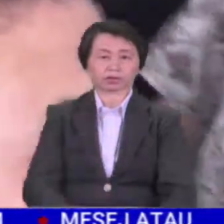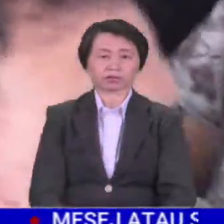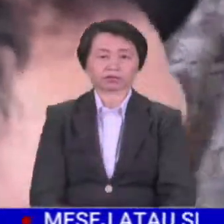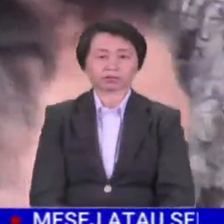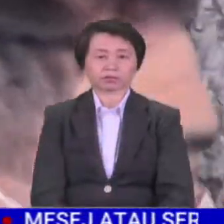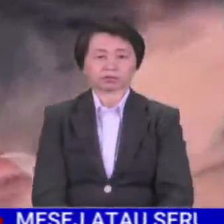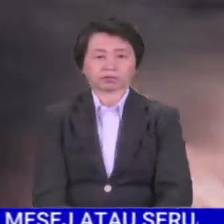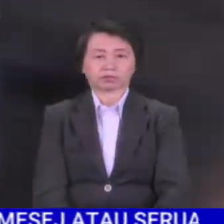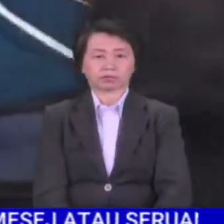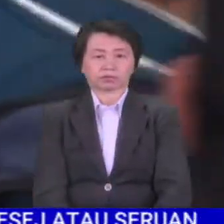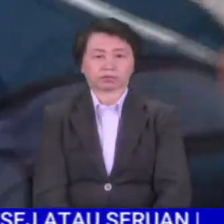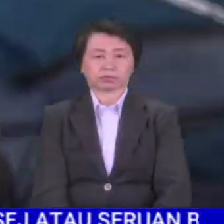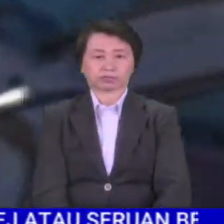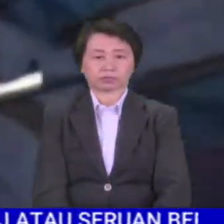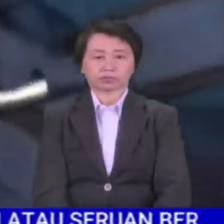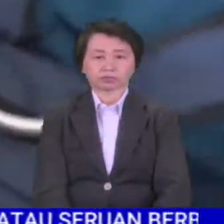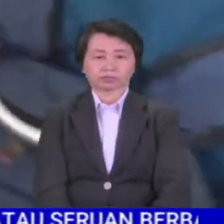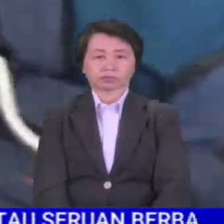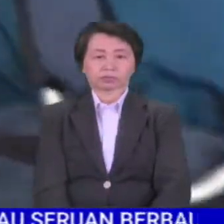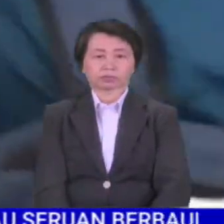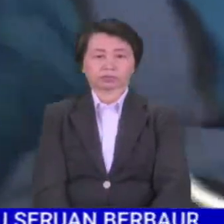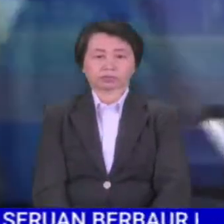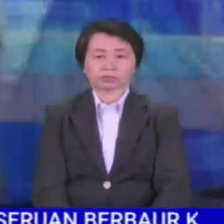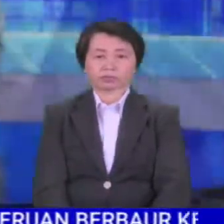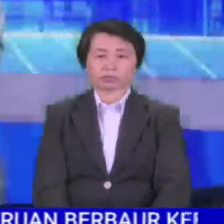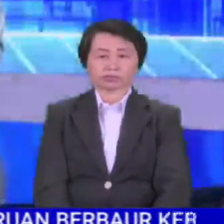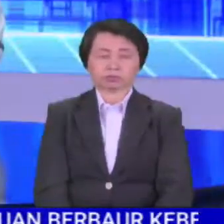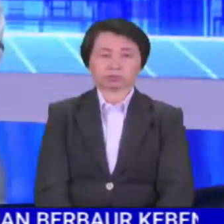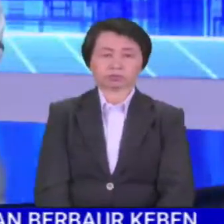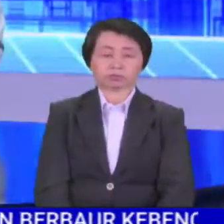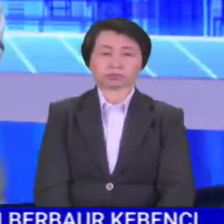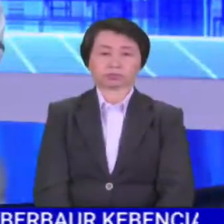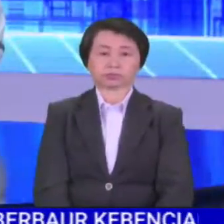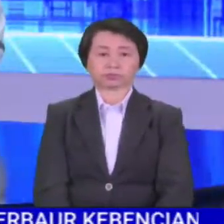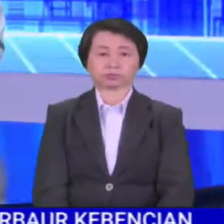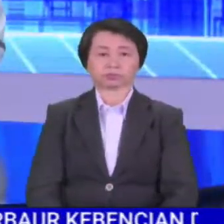Jabatan